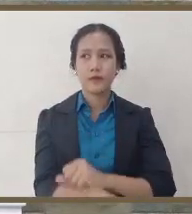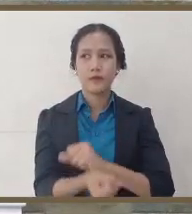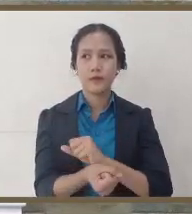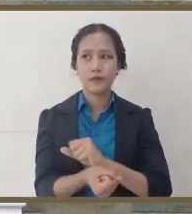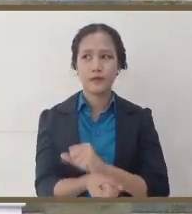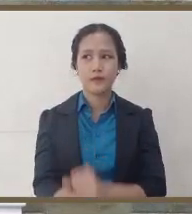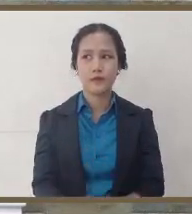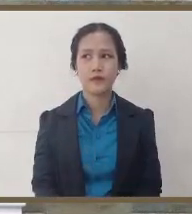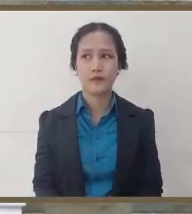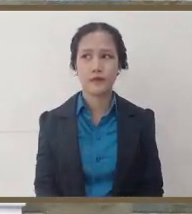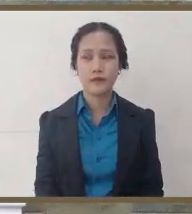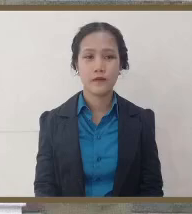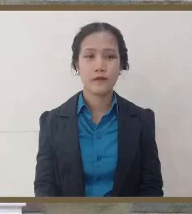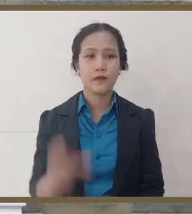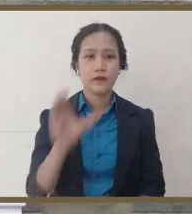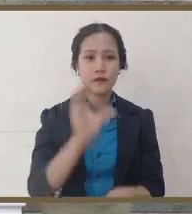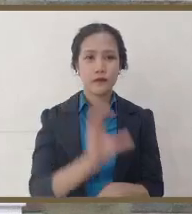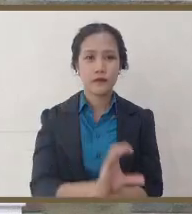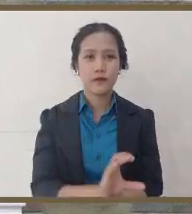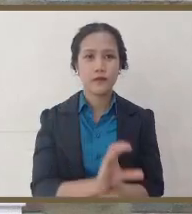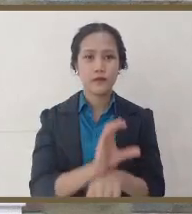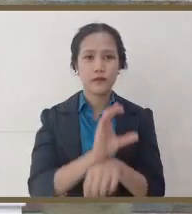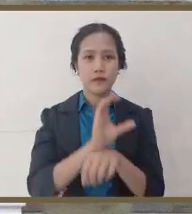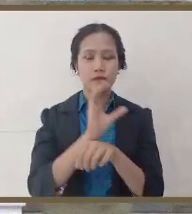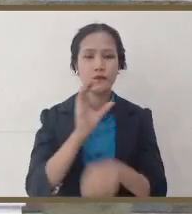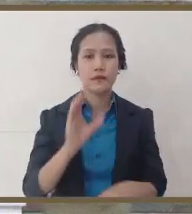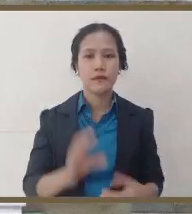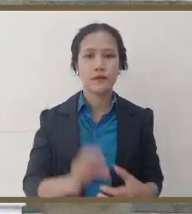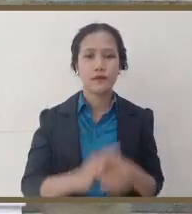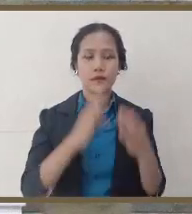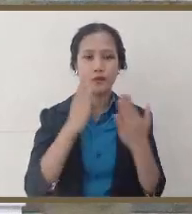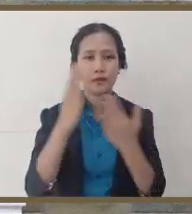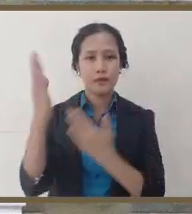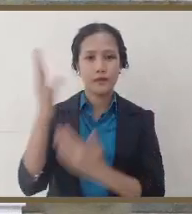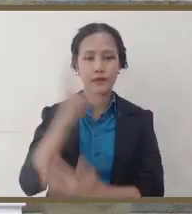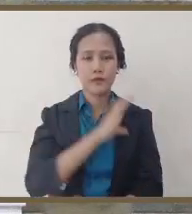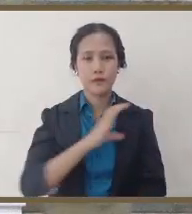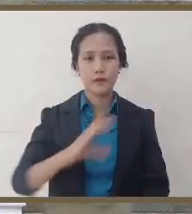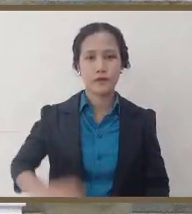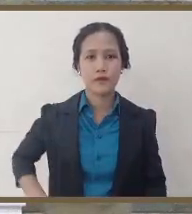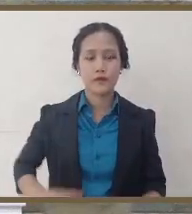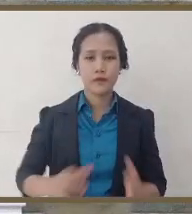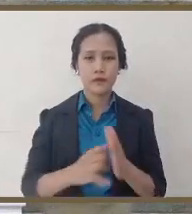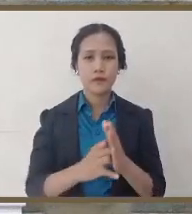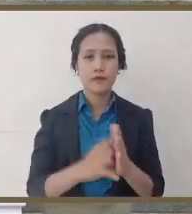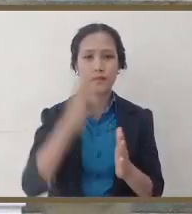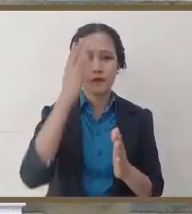Ang simbahan ay kay Kristo, kaya't hanggang